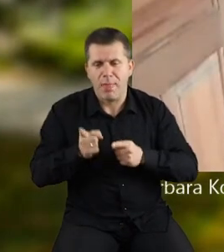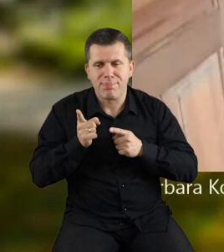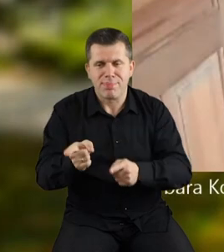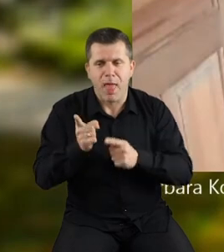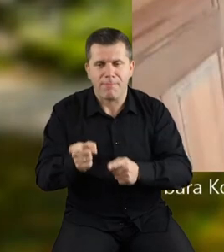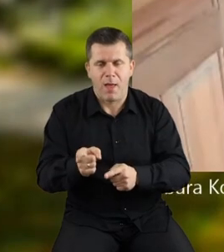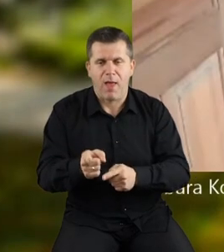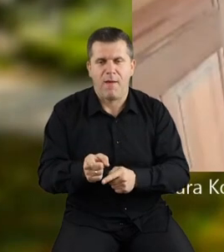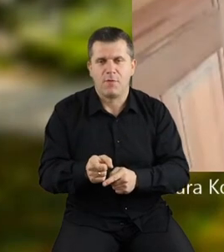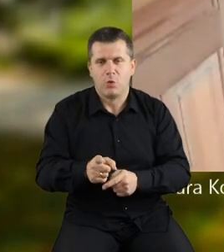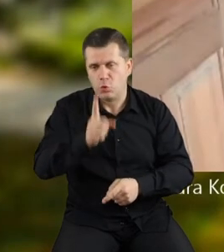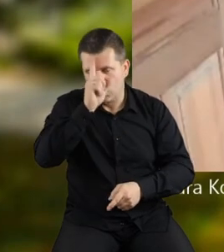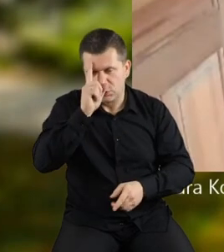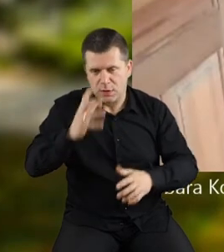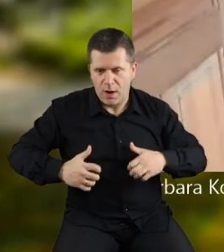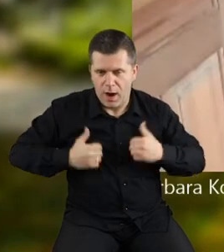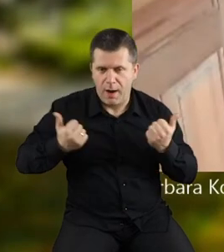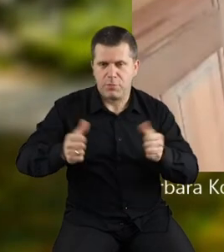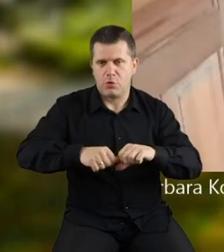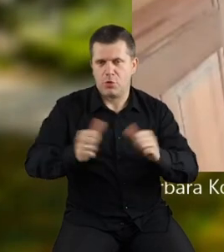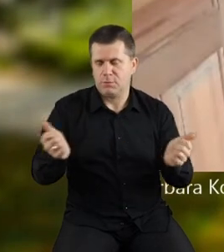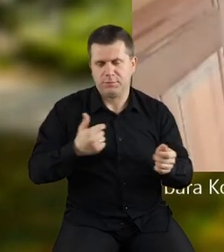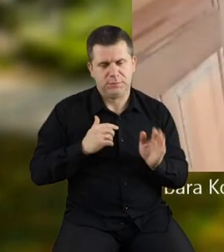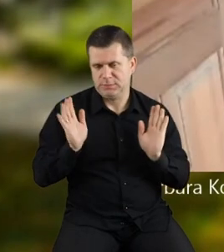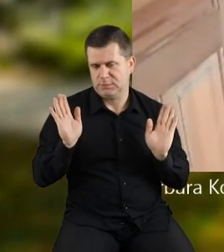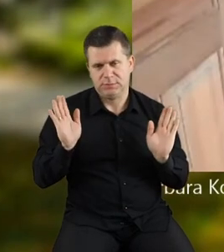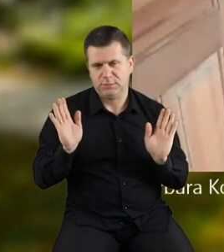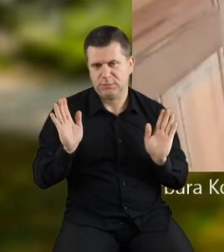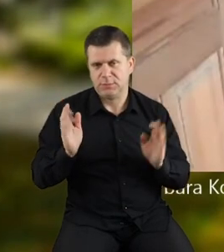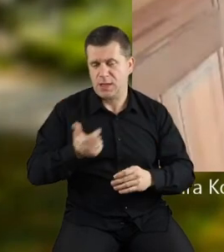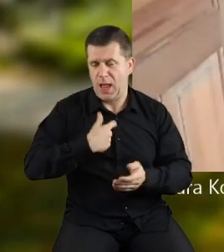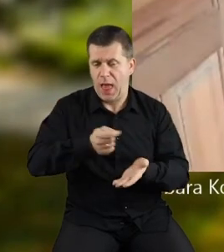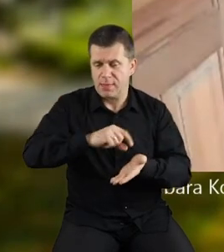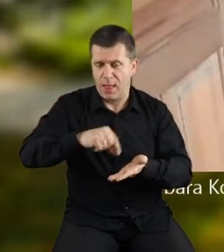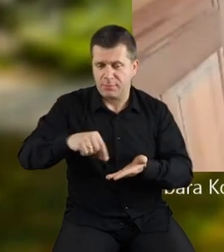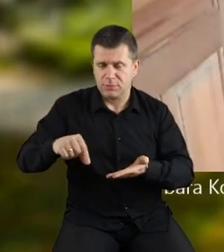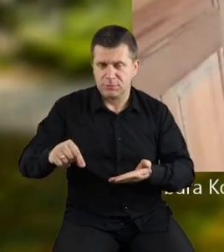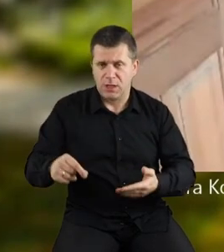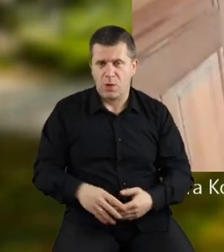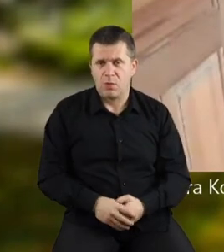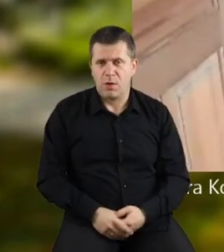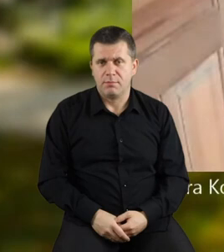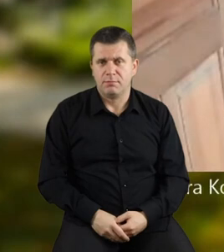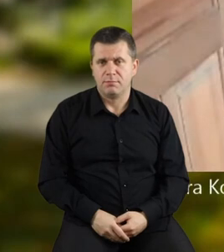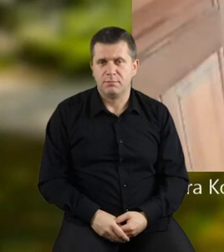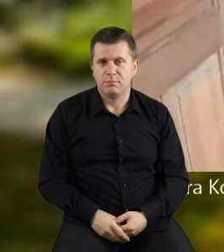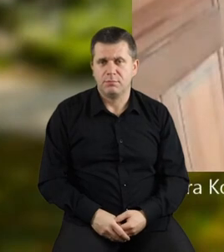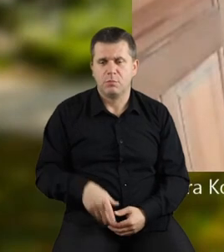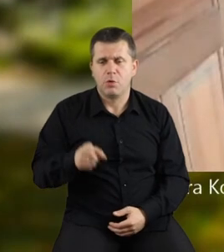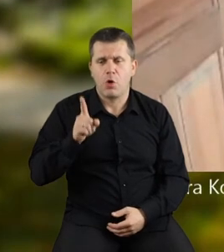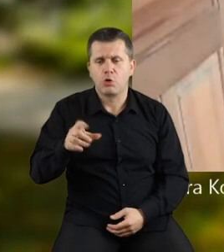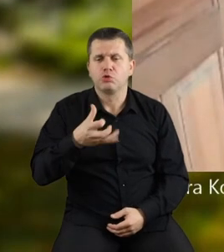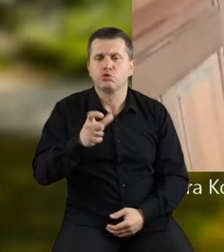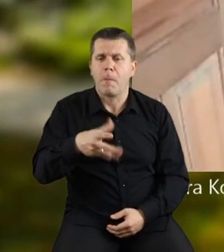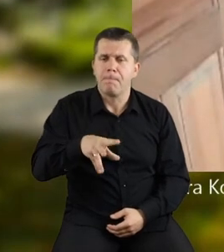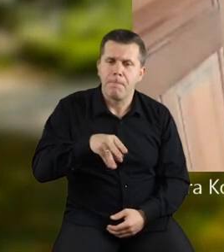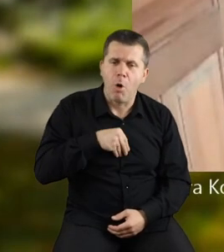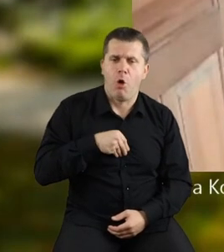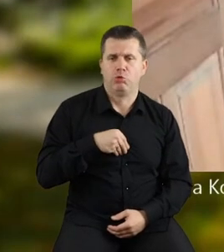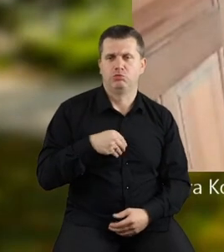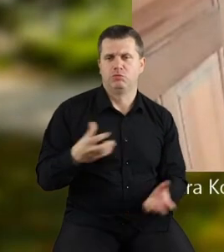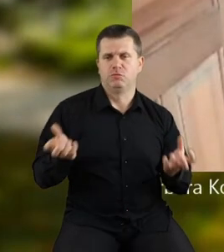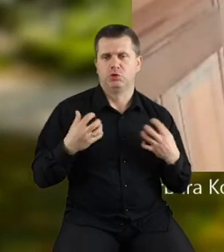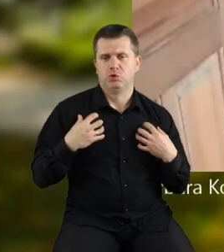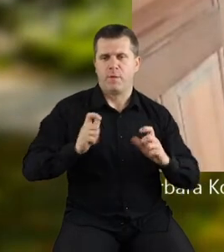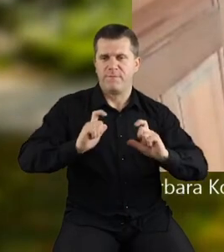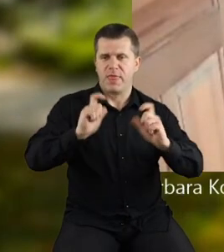czy namawiającej ludzi do tego, aby się rozstawali. Ja napisałam o tym, co może